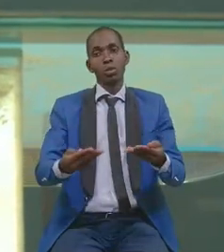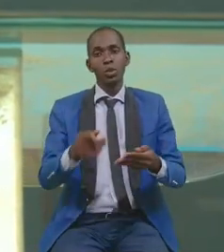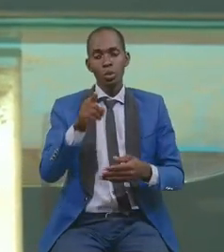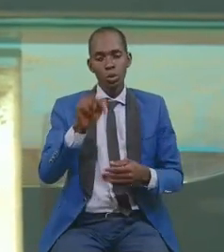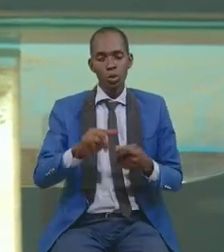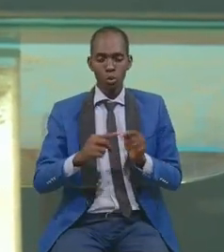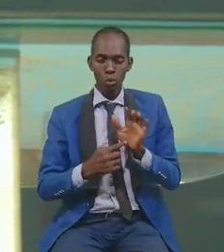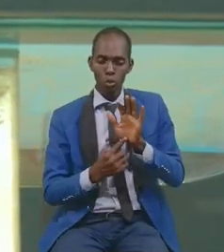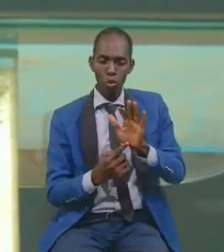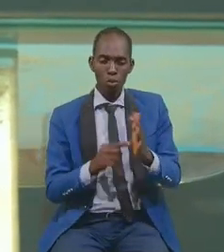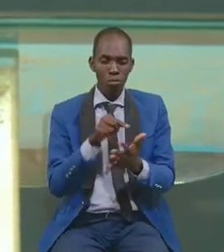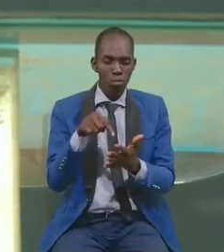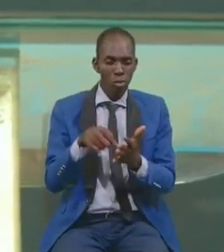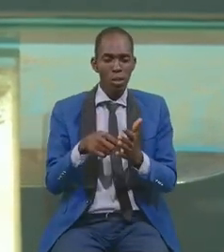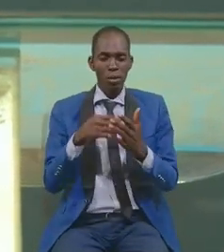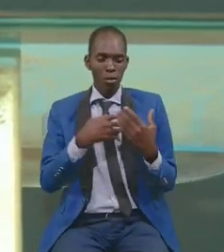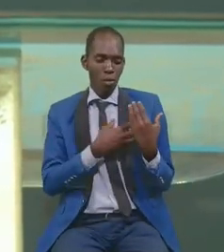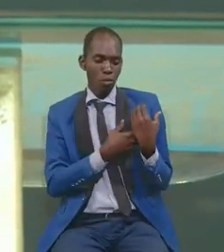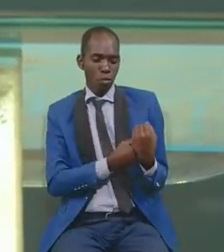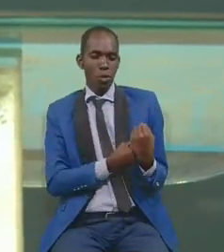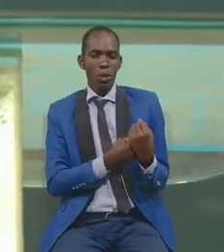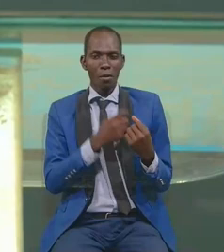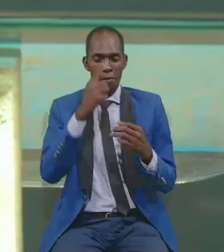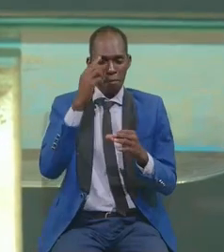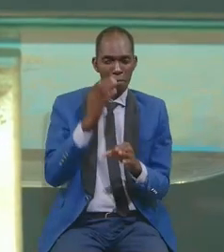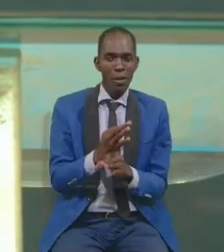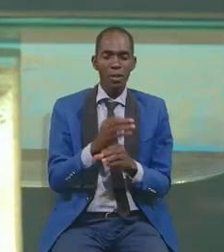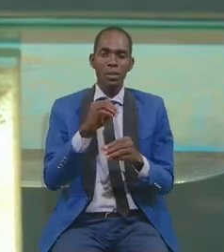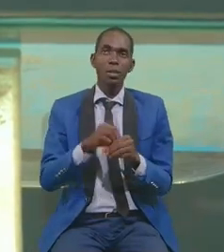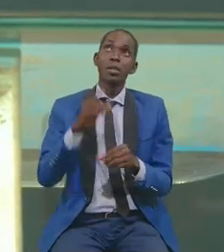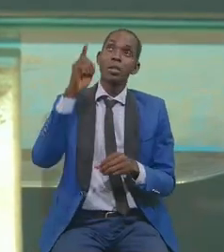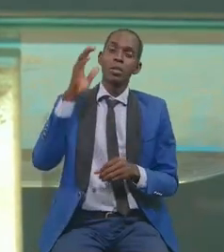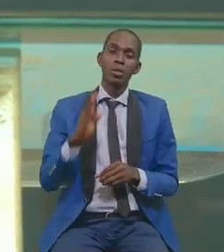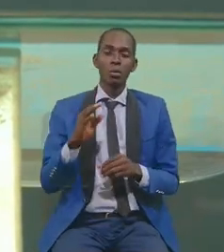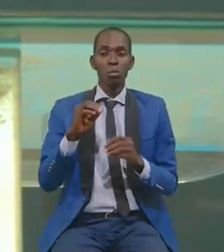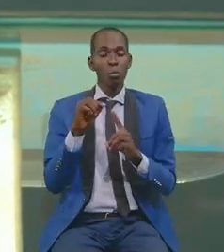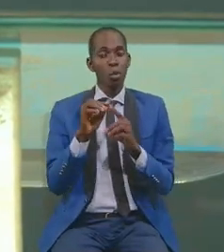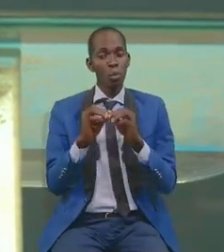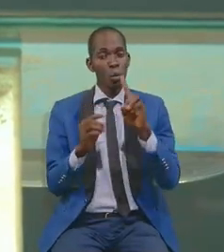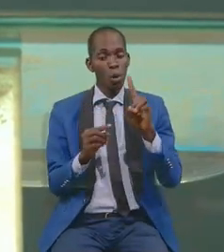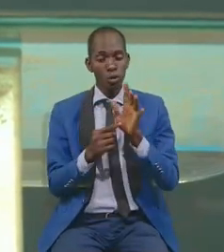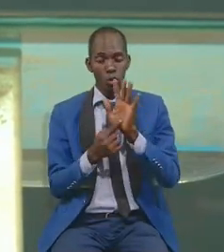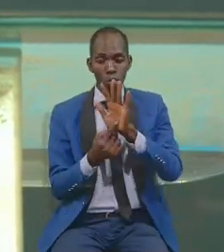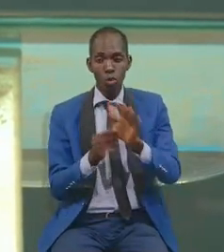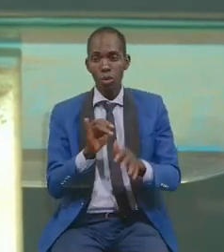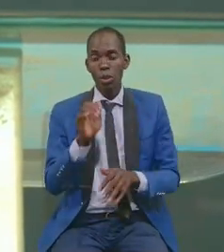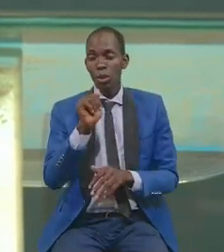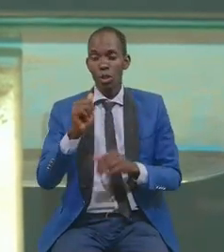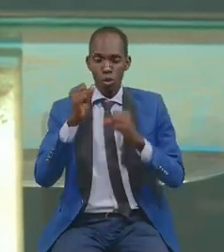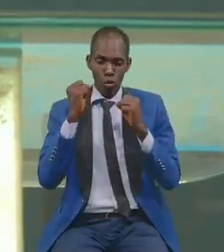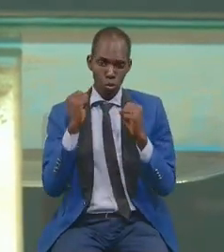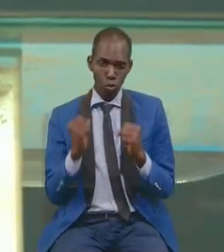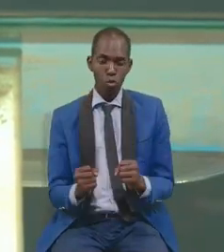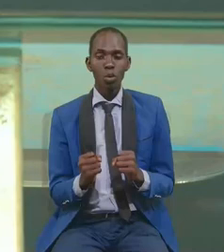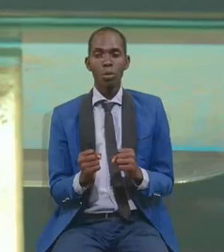cette fiabilité en Dieu, cette forte persuasion en Dieu. Manifester une forte